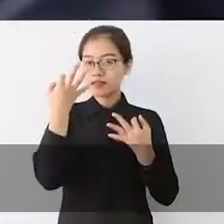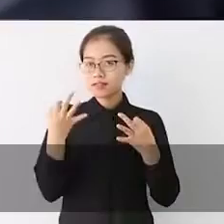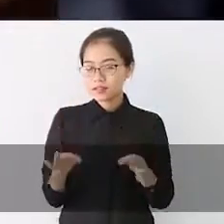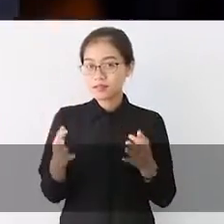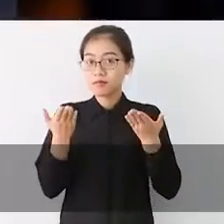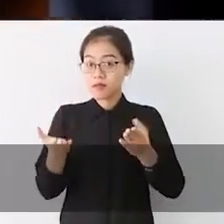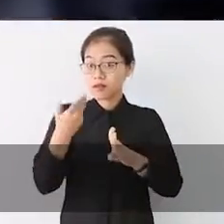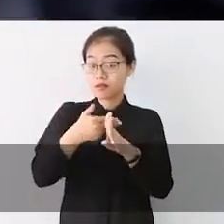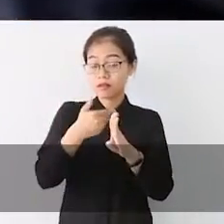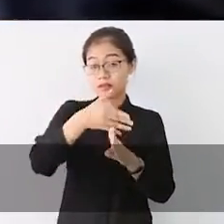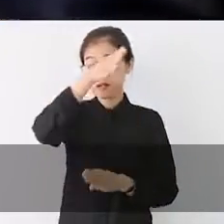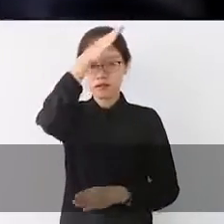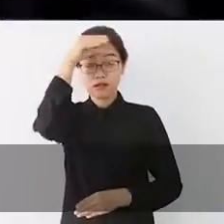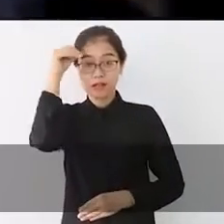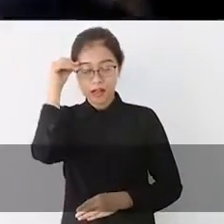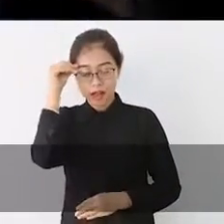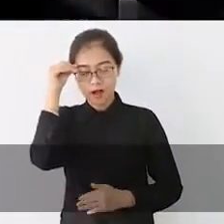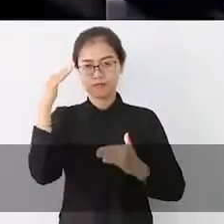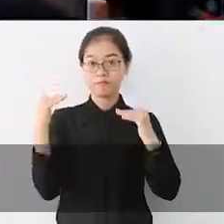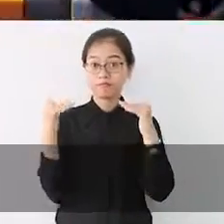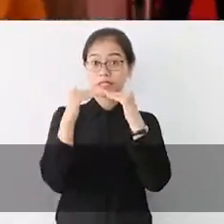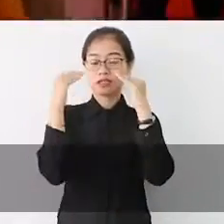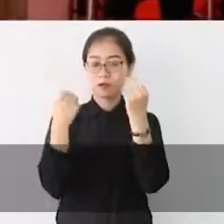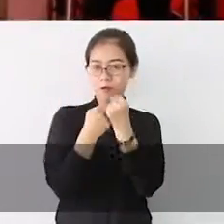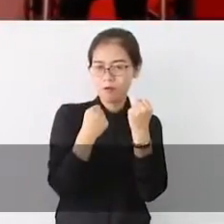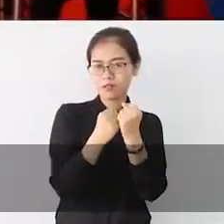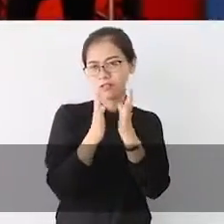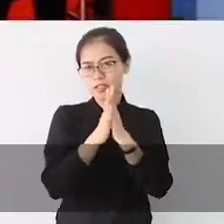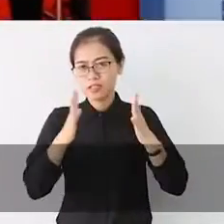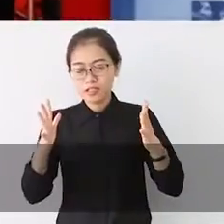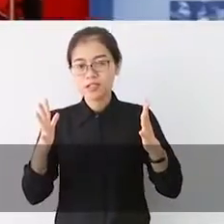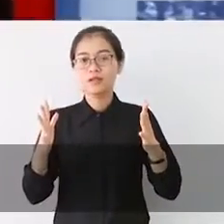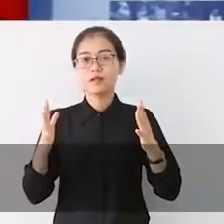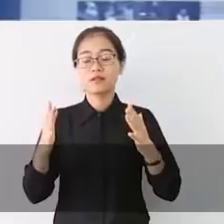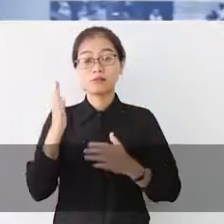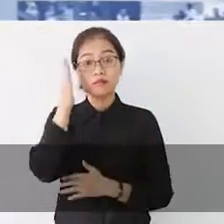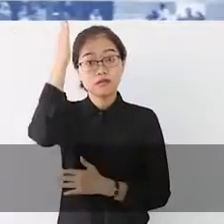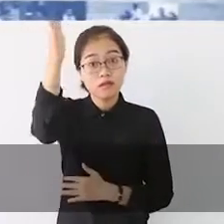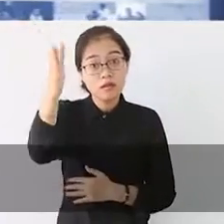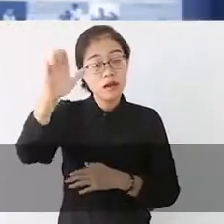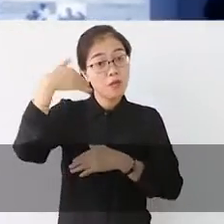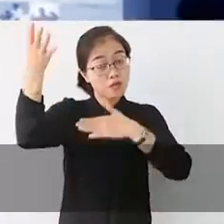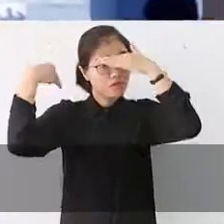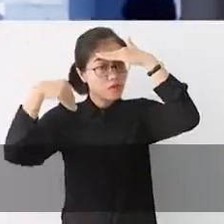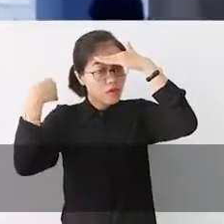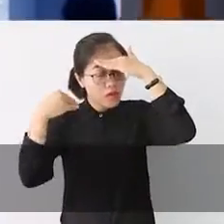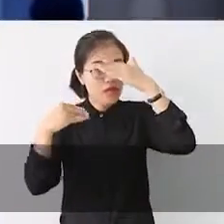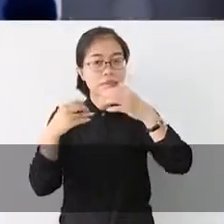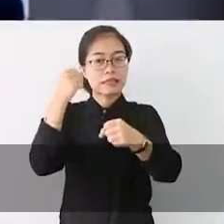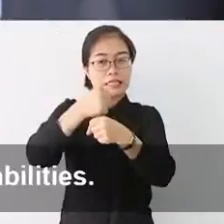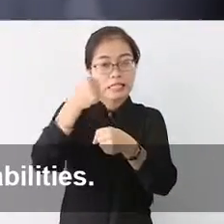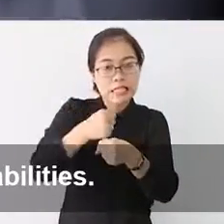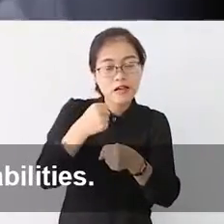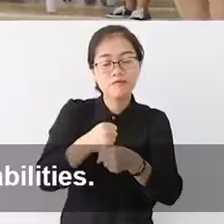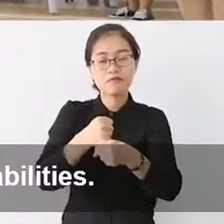ban đầu mà dự án TRE mang lại, chúng ta hoàn toàn tin rằng người khuyết tật sau khi học, nếu được tạo điều kiện và có những cơ hội bình đẳng như những